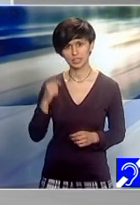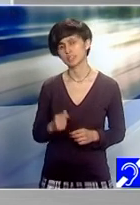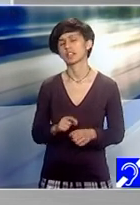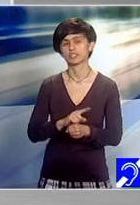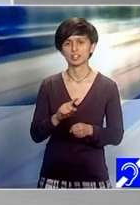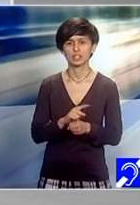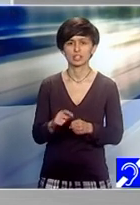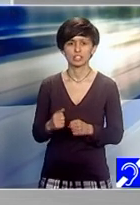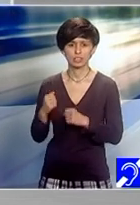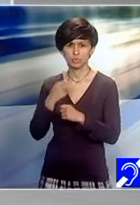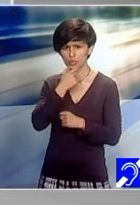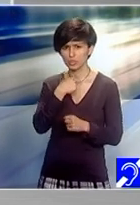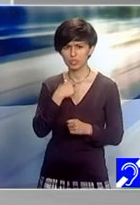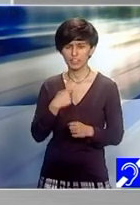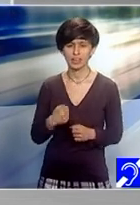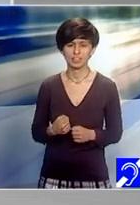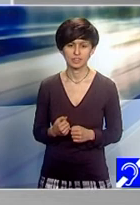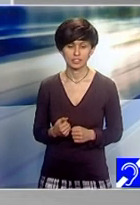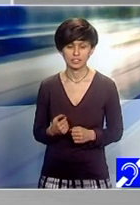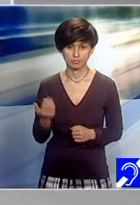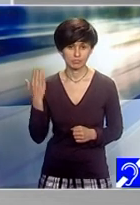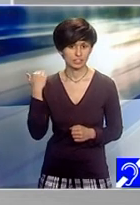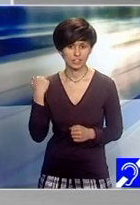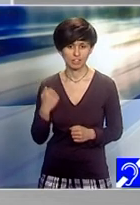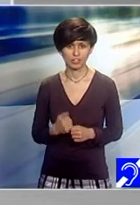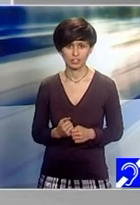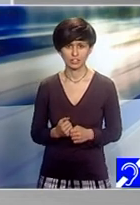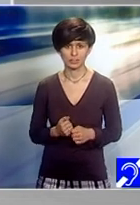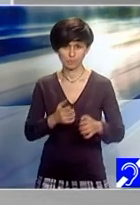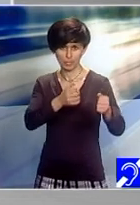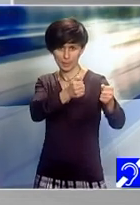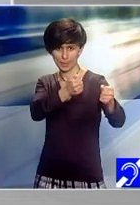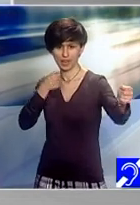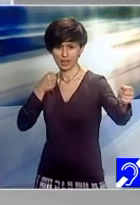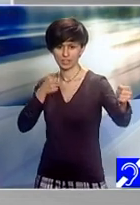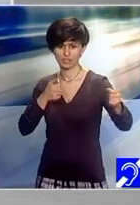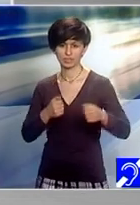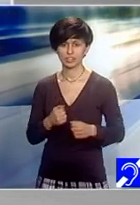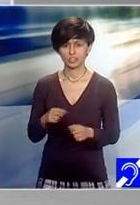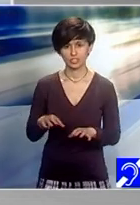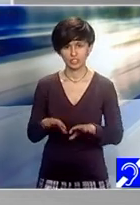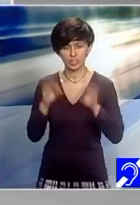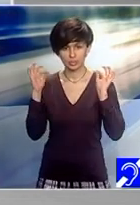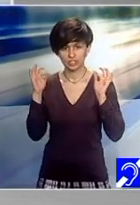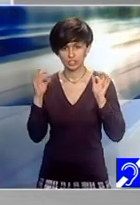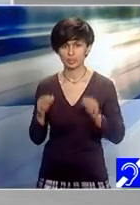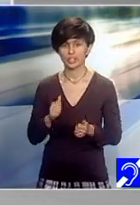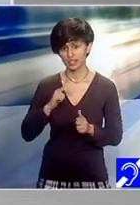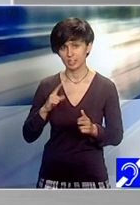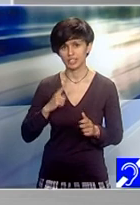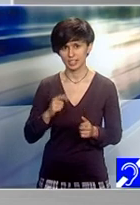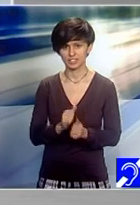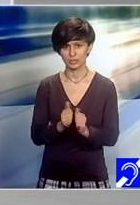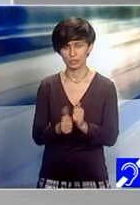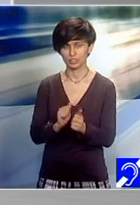acolo. Așa, și ce a fost? A fost tir cu arcul, au tras cu arcul și au descoperit că în spate este un sport pe care poți